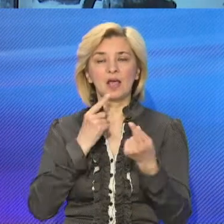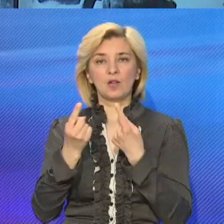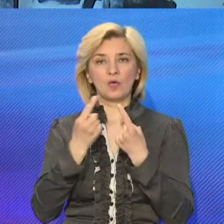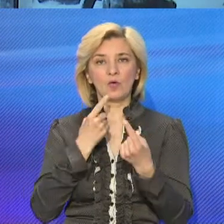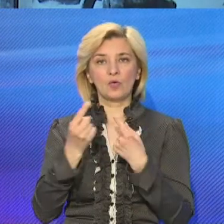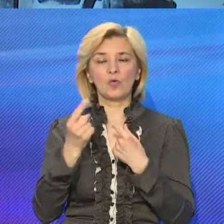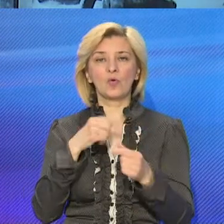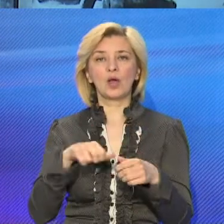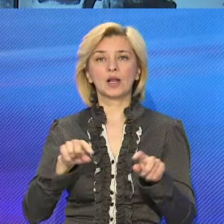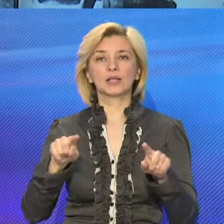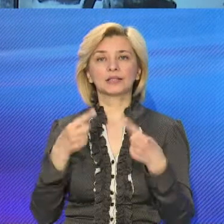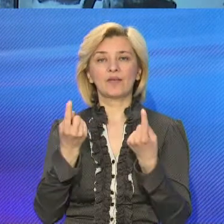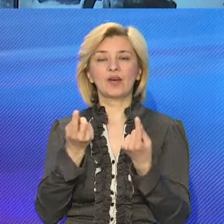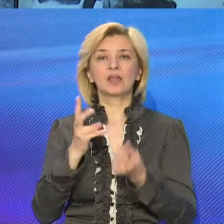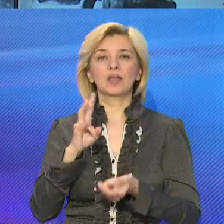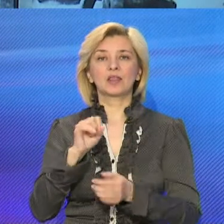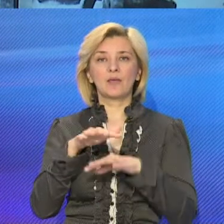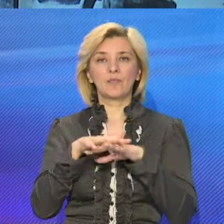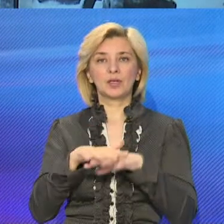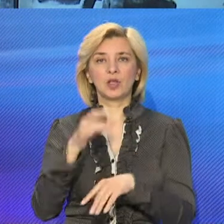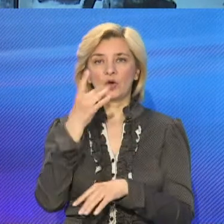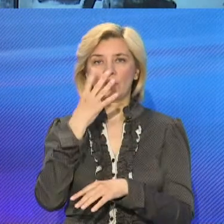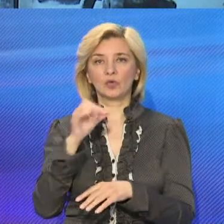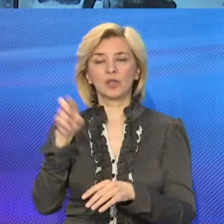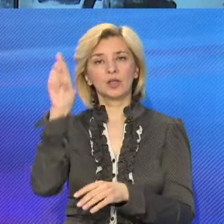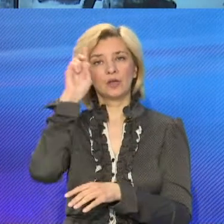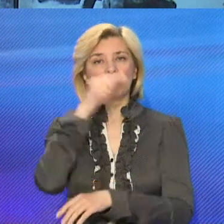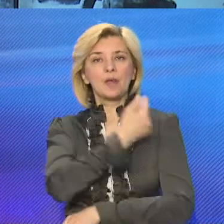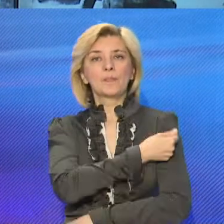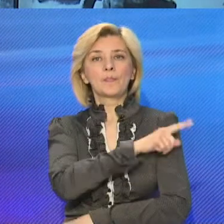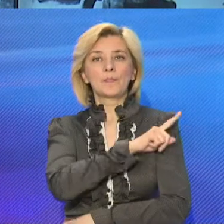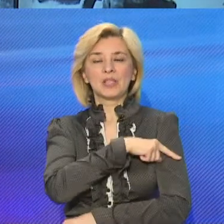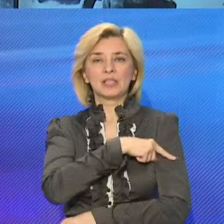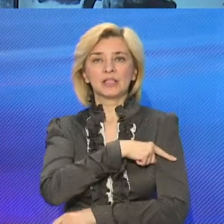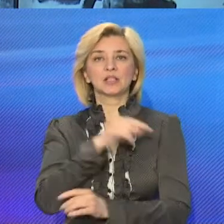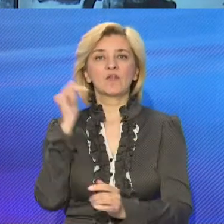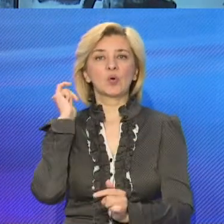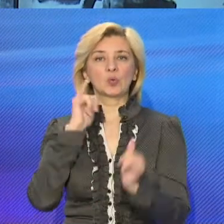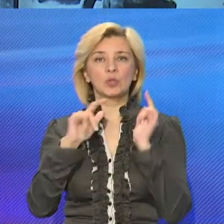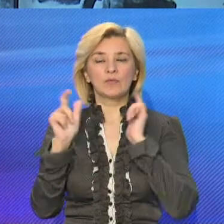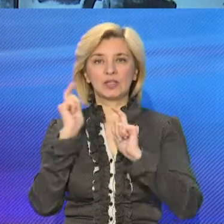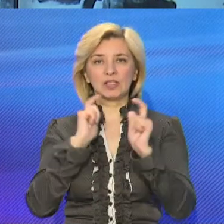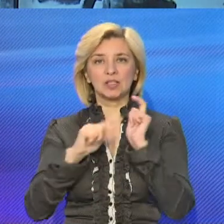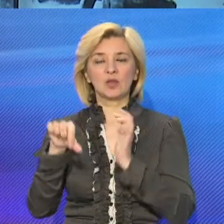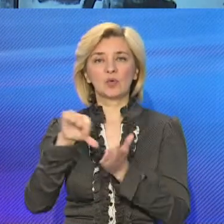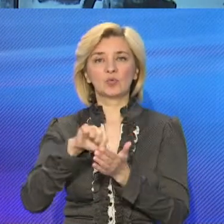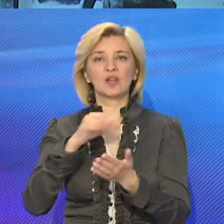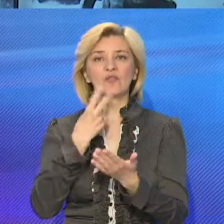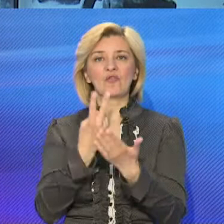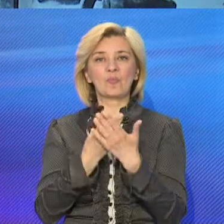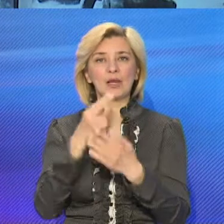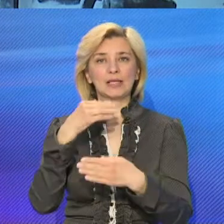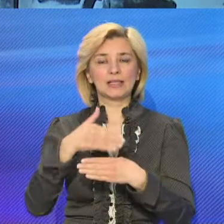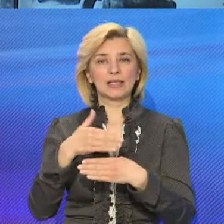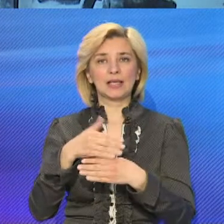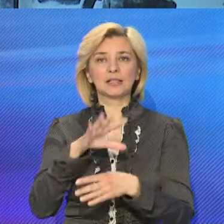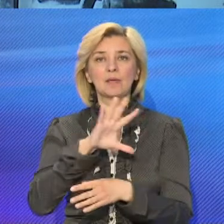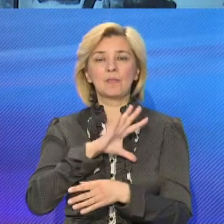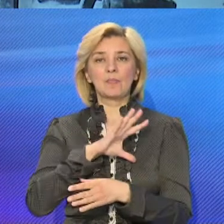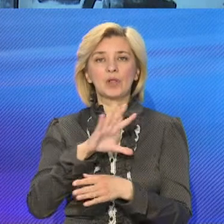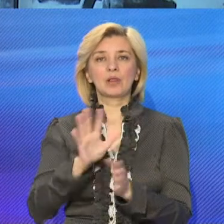арганізаванага на базе Грузінскага дзяржаўнага медыцынскага ўніверсітэта. Удзел у прэзентацыі прыняло самае шырокае кола